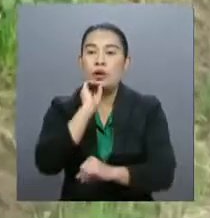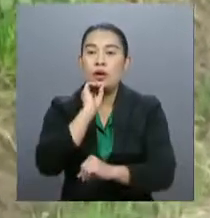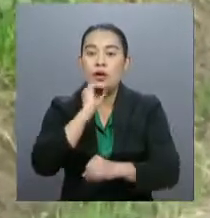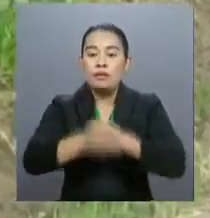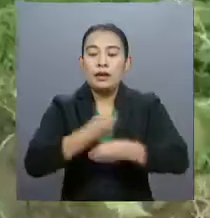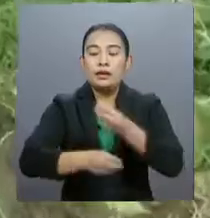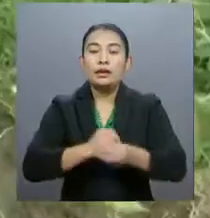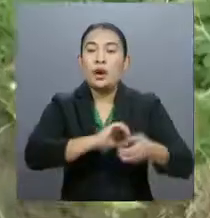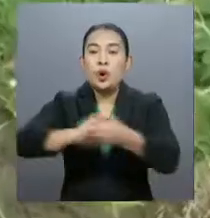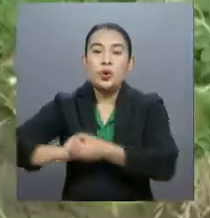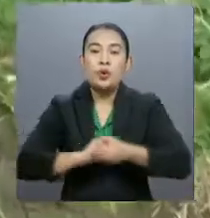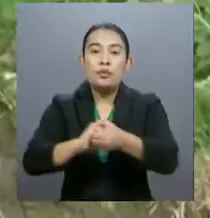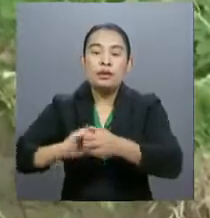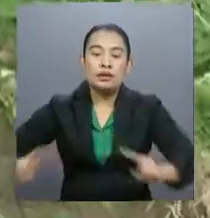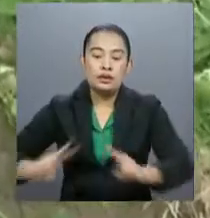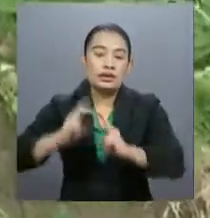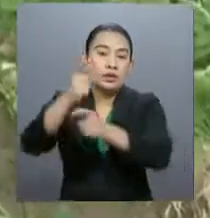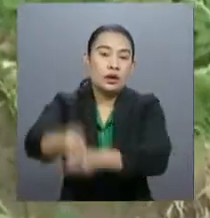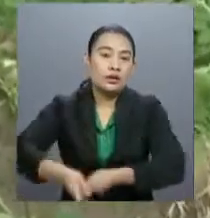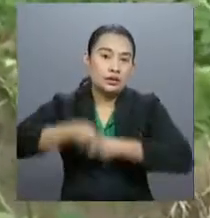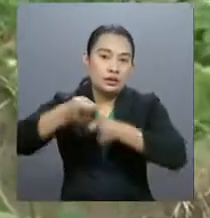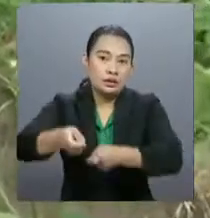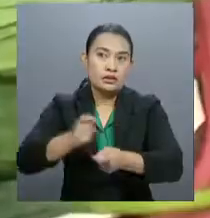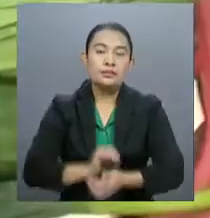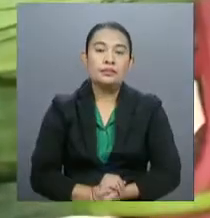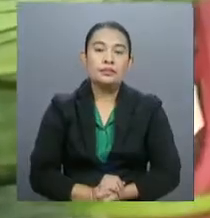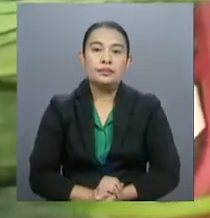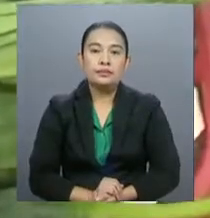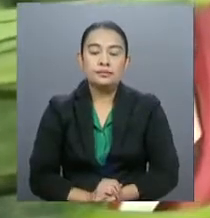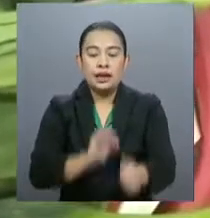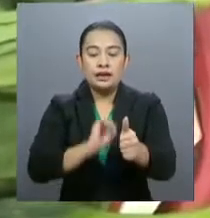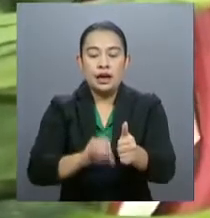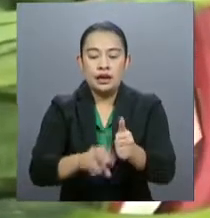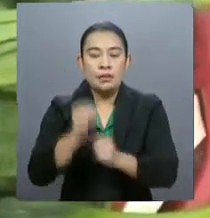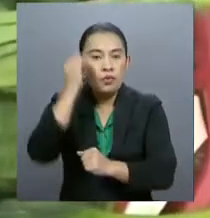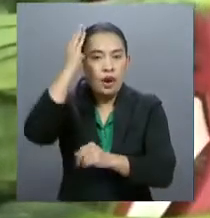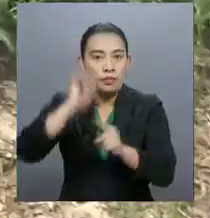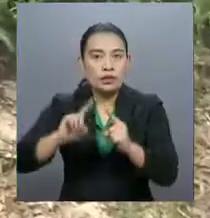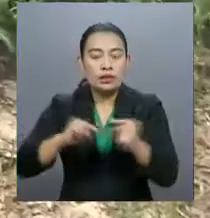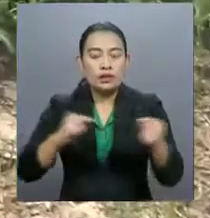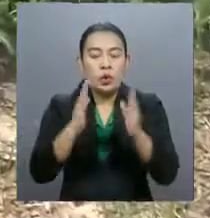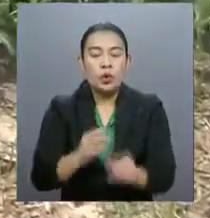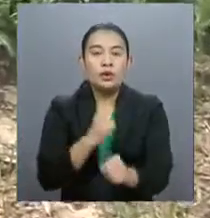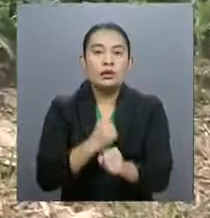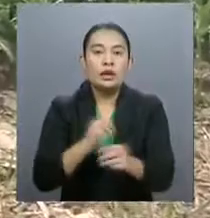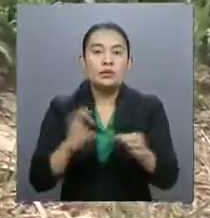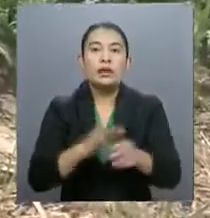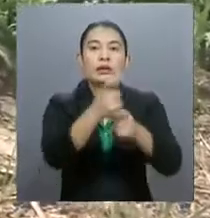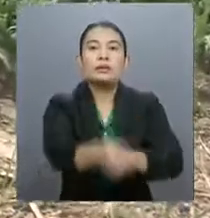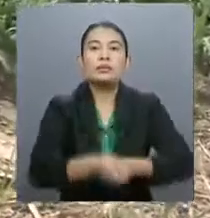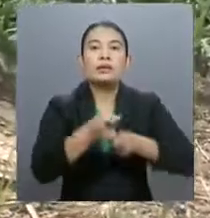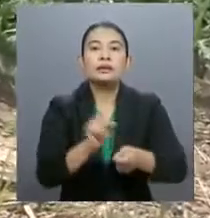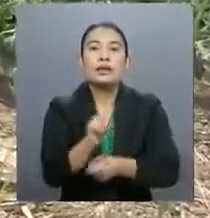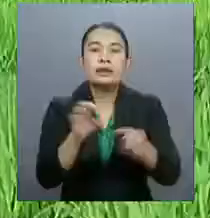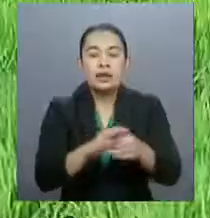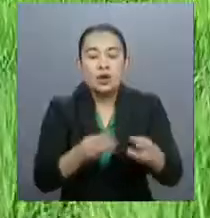ระทรวงเกษตรและสหกรณ์ลงพื้นที่แบบปูพรมให้ความรู้เกษตรกรปรับตัวการปลูกพืชที่ใช้น้ำน้อย